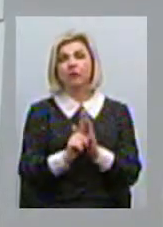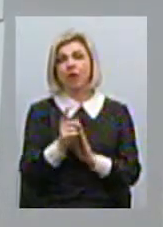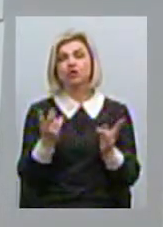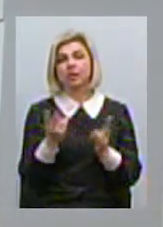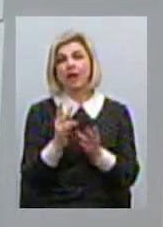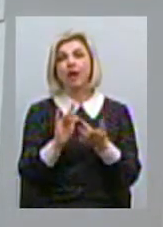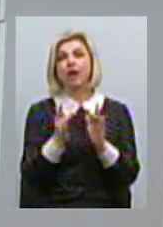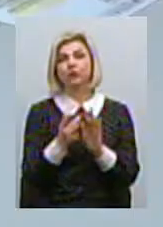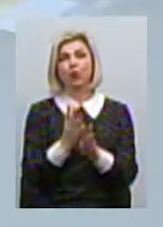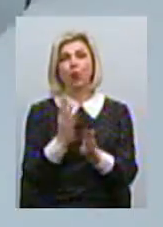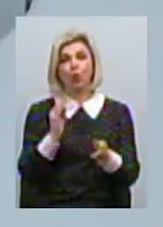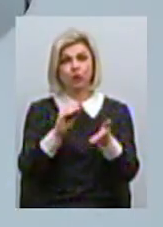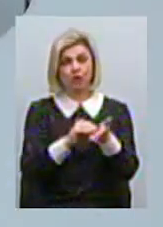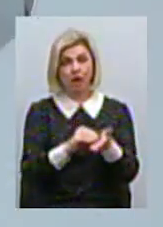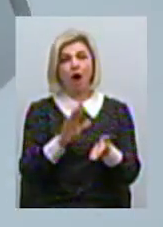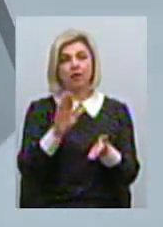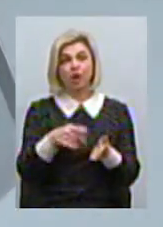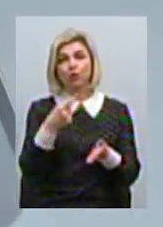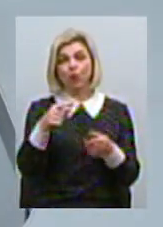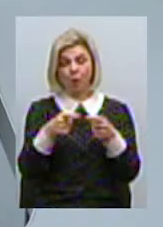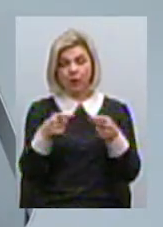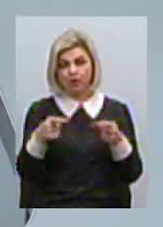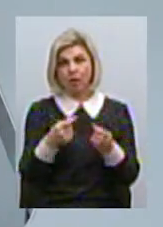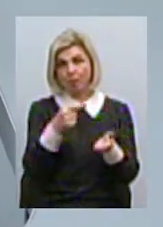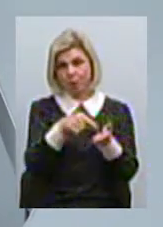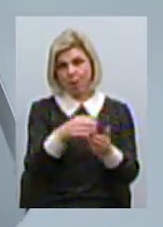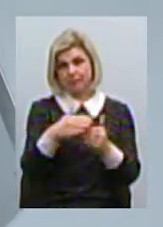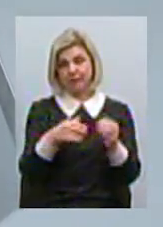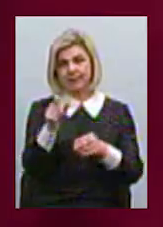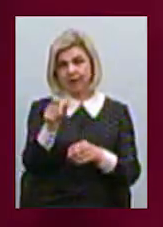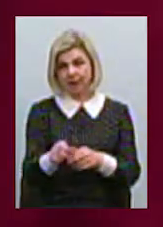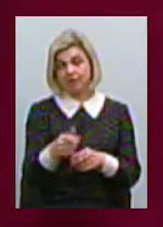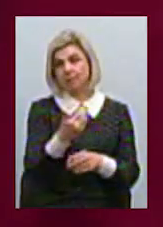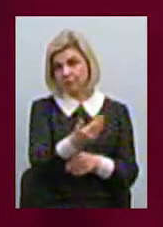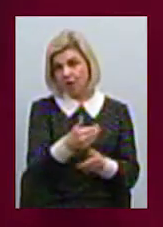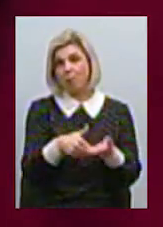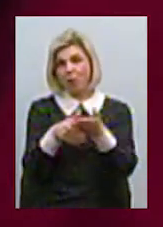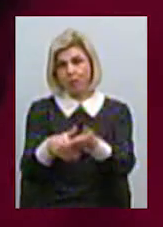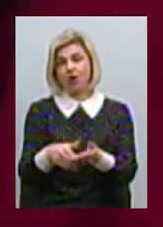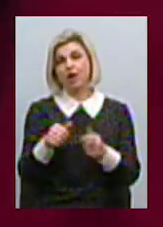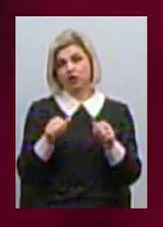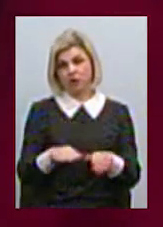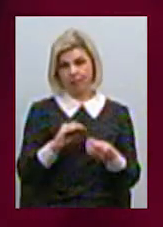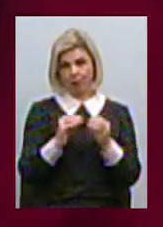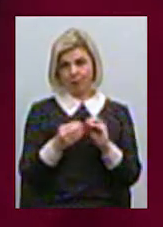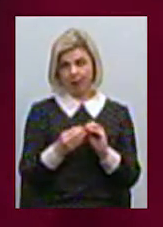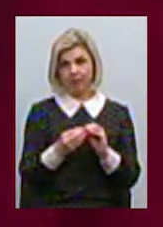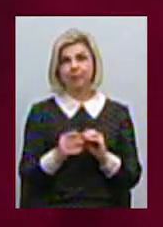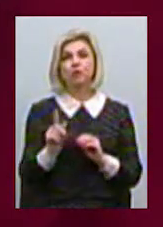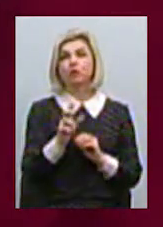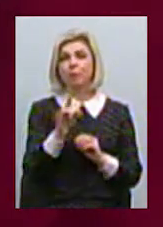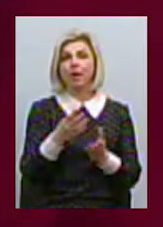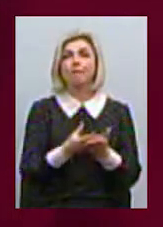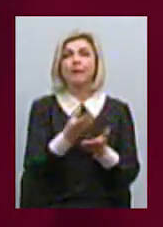в електронну чергу. Далі за номером квитанції потрапляєш до спеціаліста, який вже допомагає тобі вирішити проблему. Для того, аби